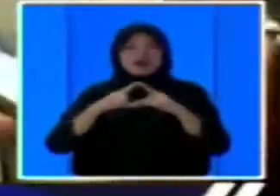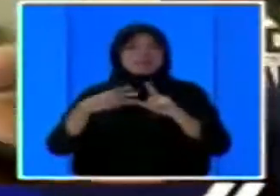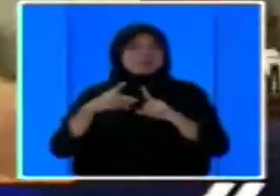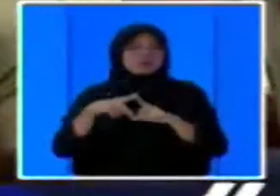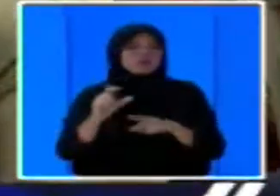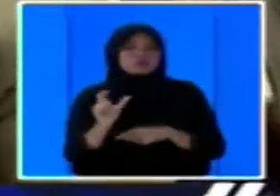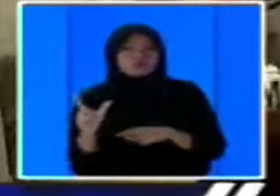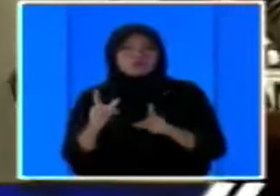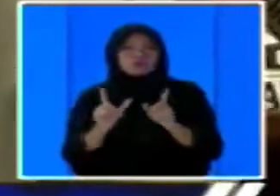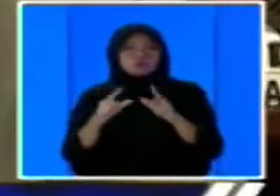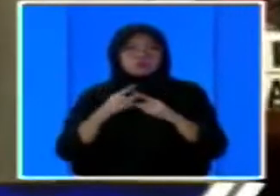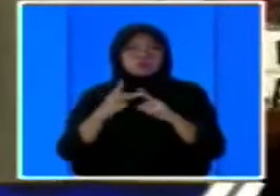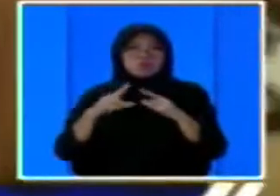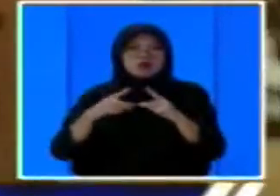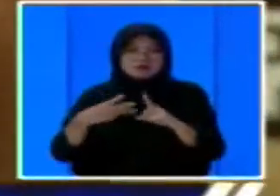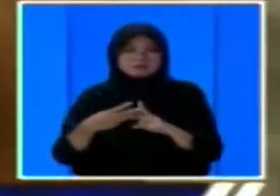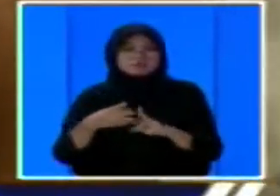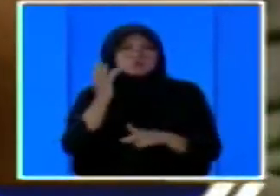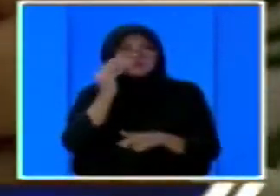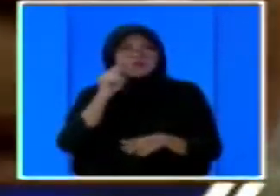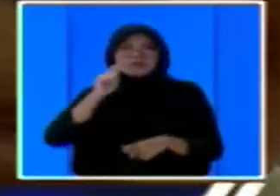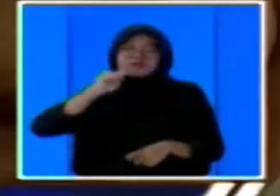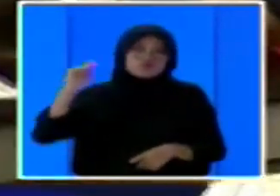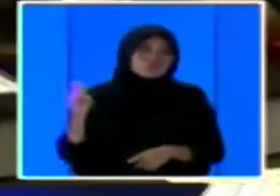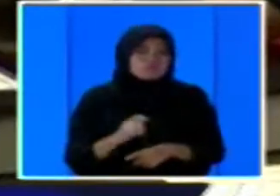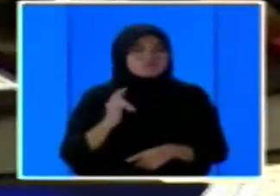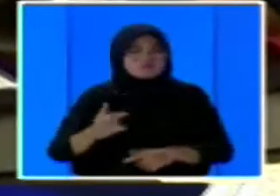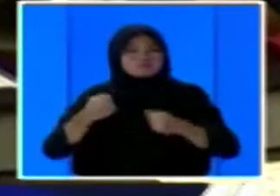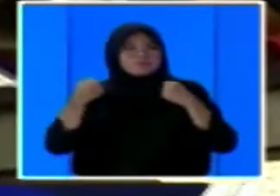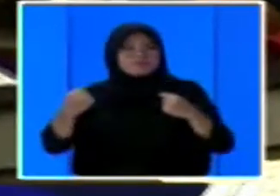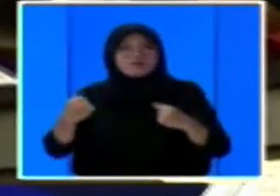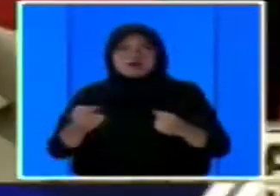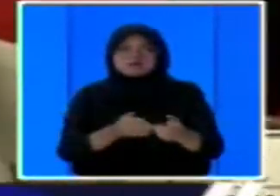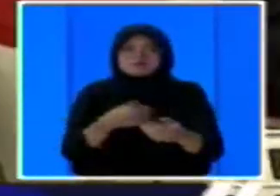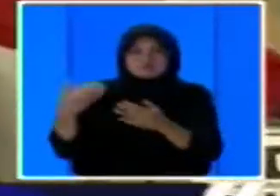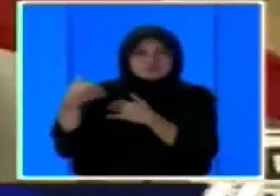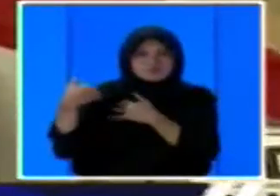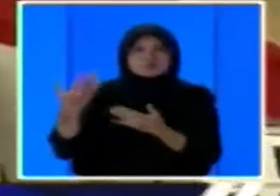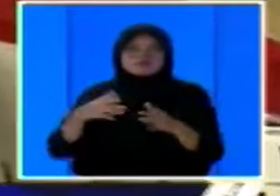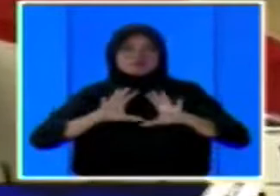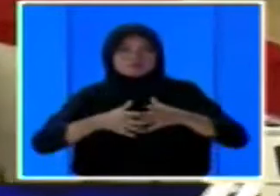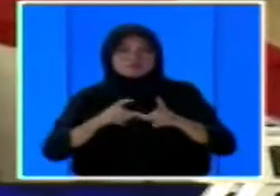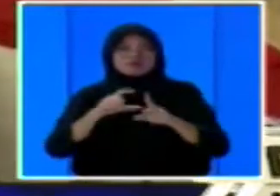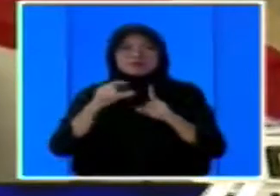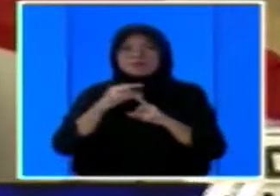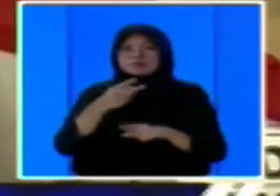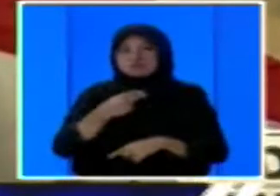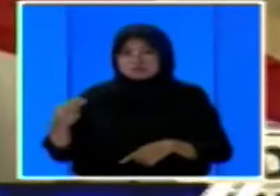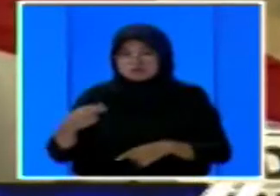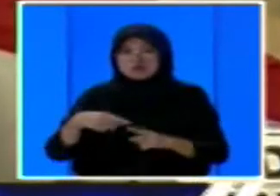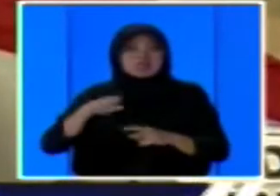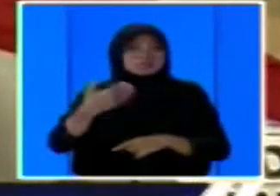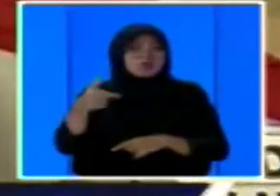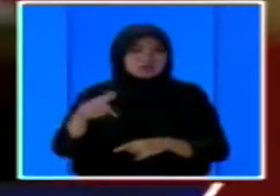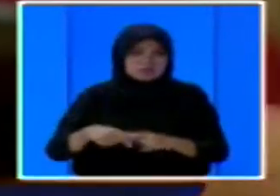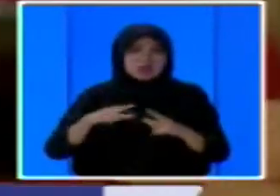Abdul Wahab Dali Munte. Di usia senjanya, Abdul Wahab masih begitu semangat mengemban tugas sebagai anggota DPR RI. Tahun ini, Abdul